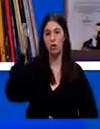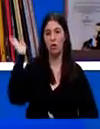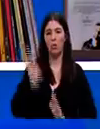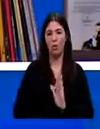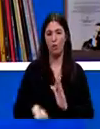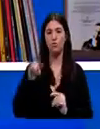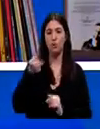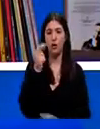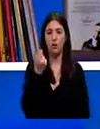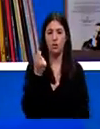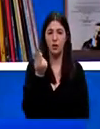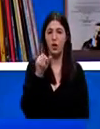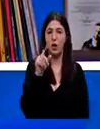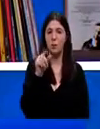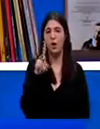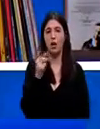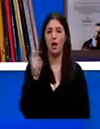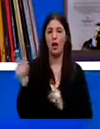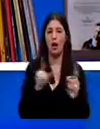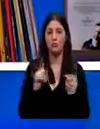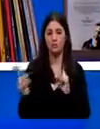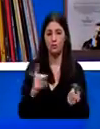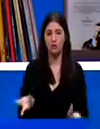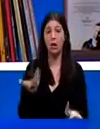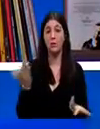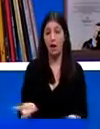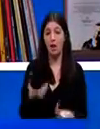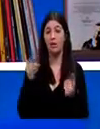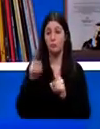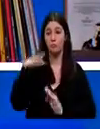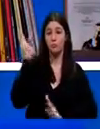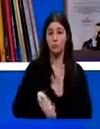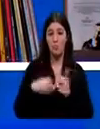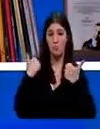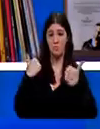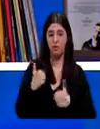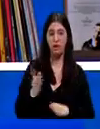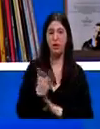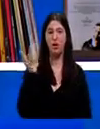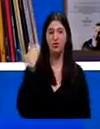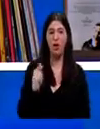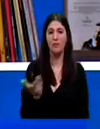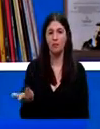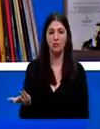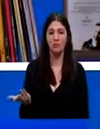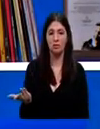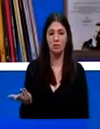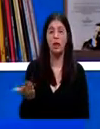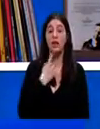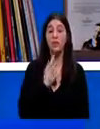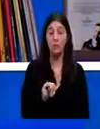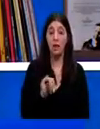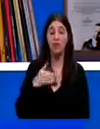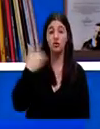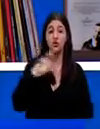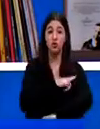indi. Şu an 11-12 lira seviyelerinde dolaşıyor. Madem bu düşürülebiliyordu, niye daha önce düşürmediniz? Demek ki